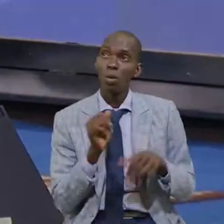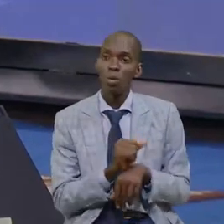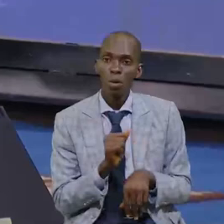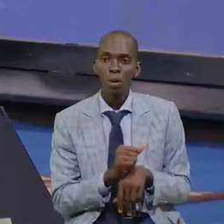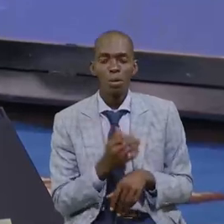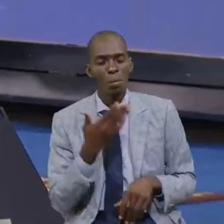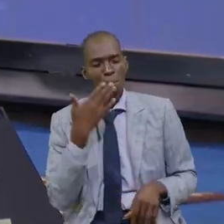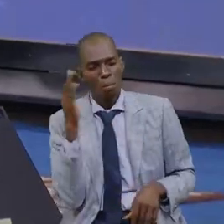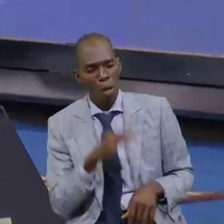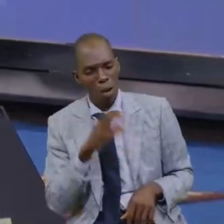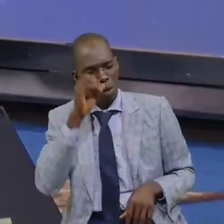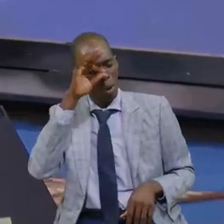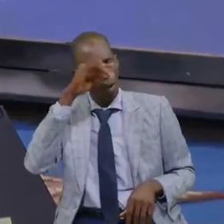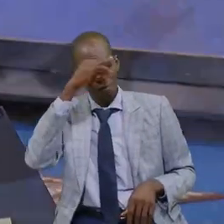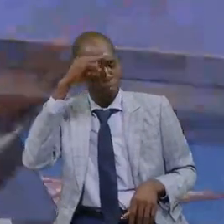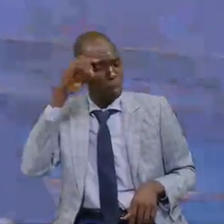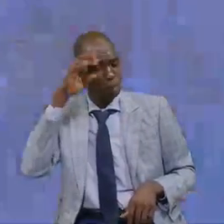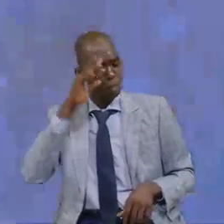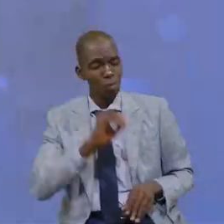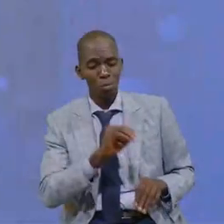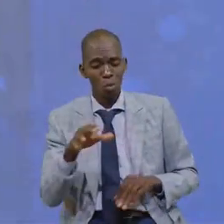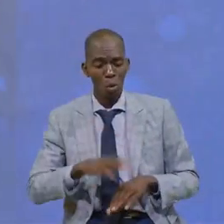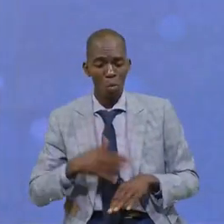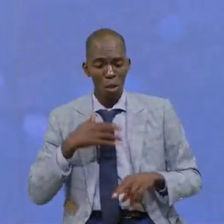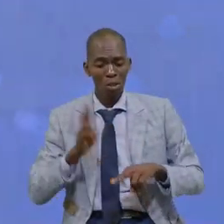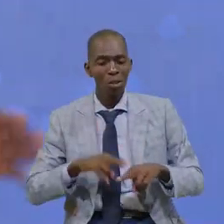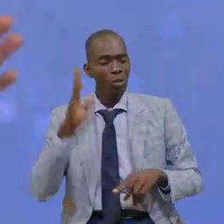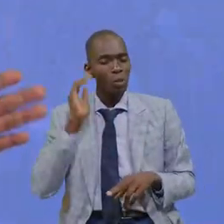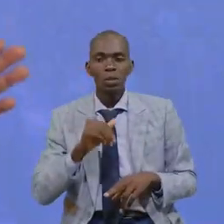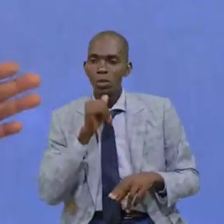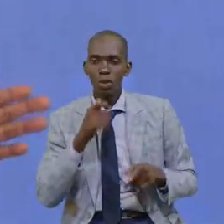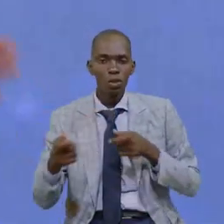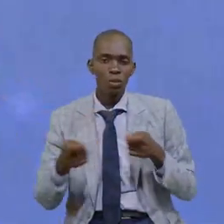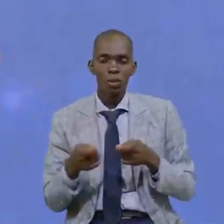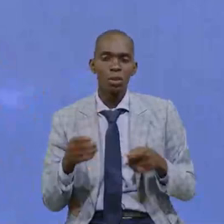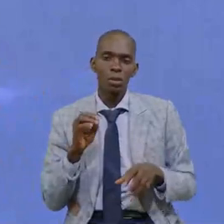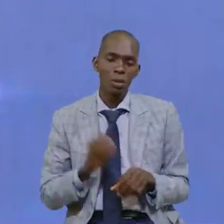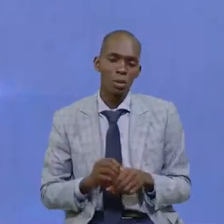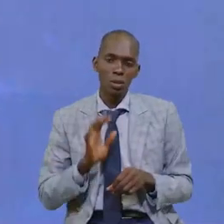puissants maléfiques, le gris-gris qu'on répand sur la chaise ou quoi que ce soit, ne va pas régner dans ta vie.